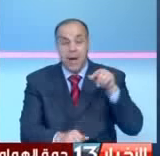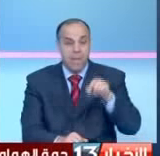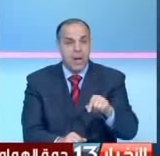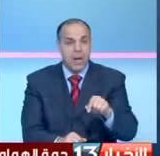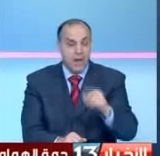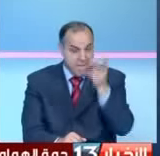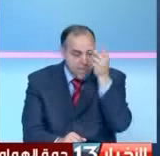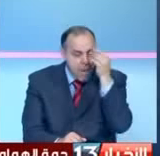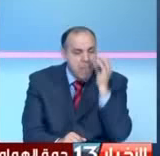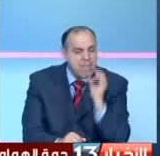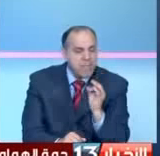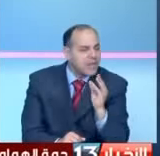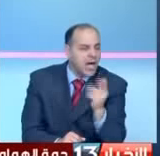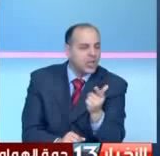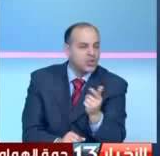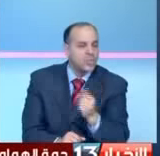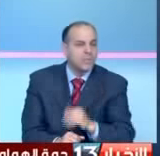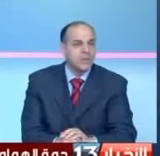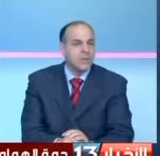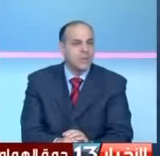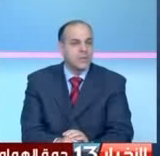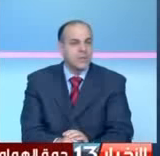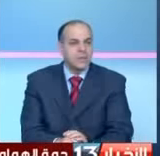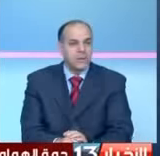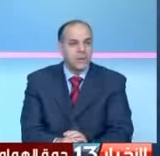باش نفهموها. كما قلت